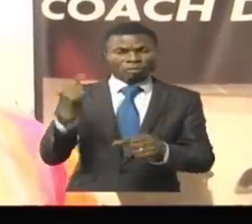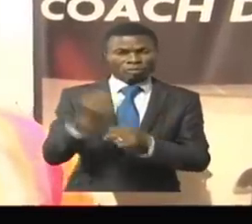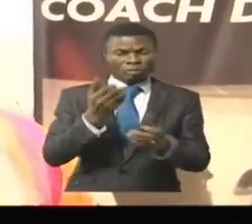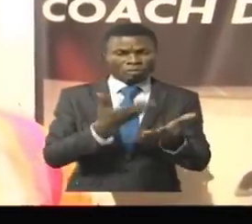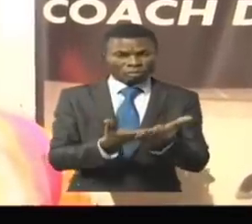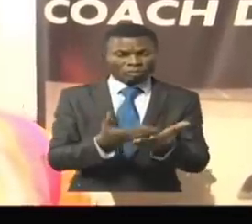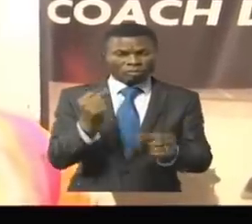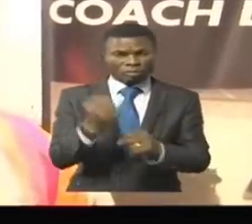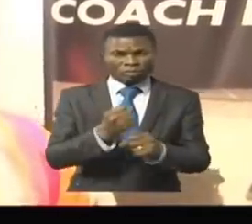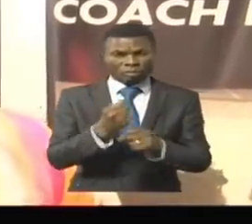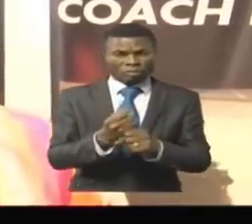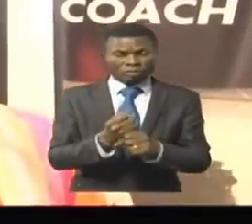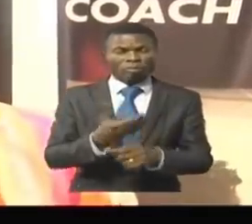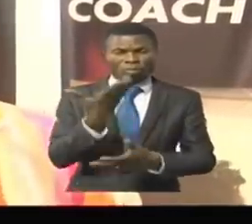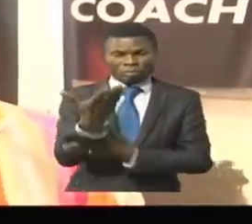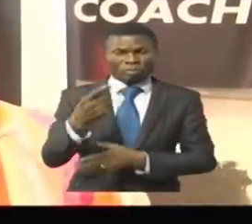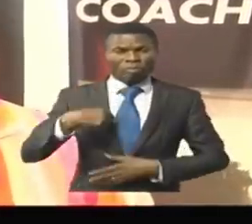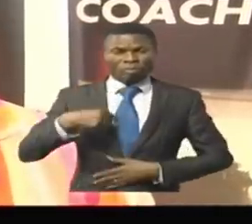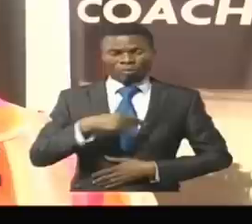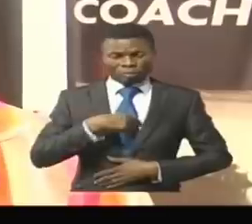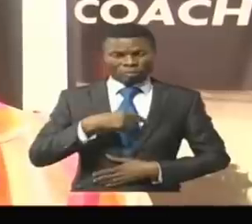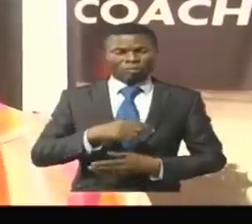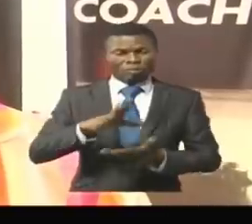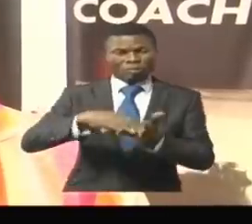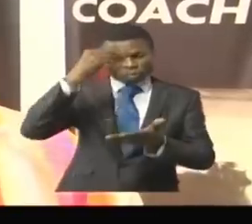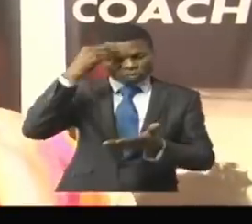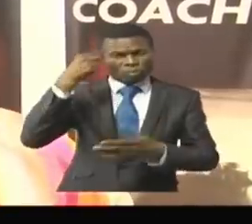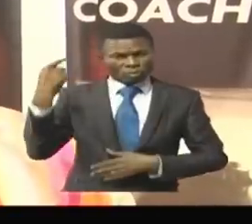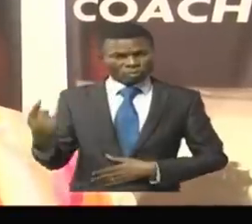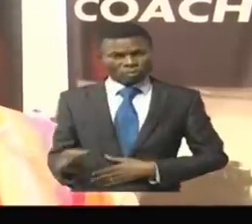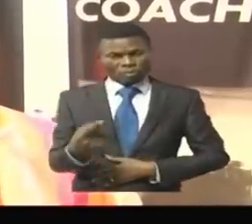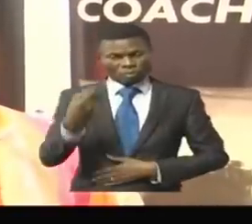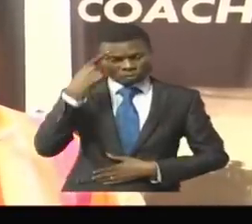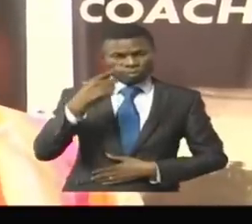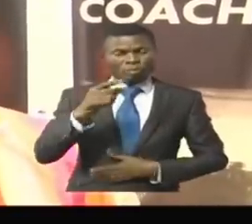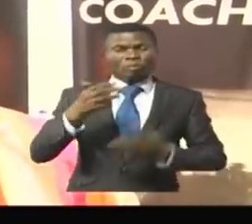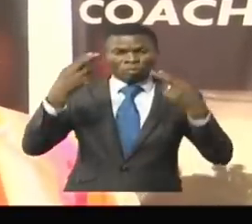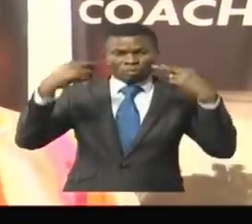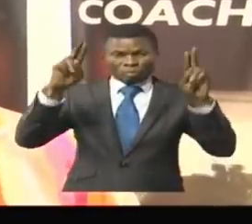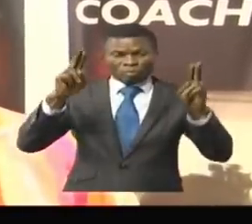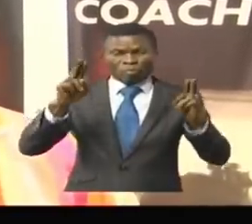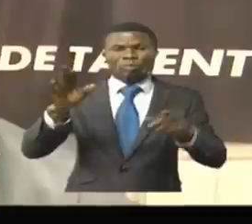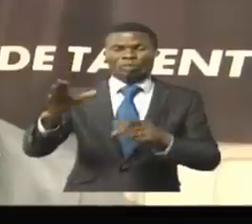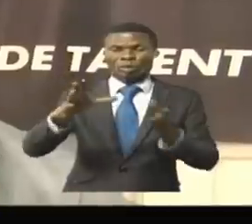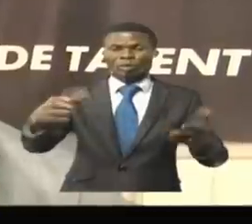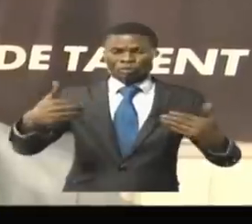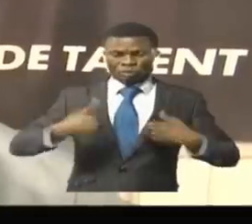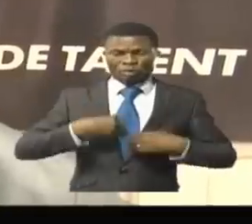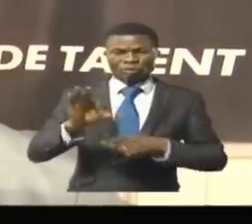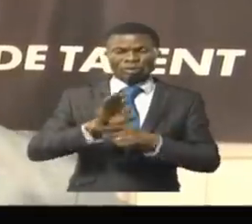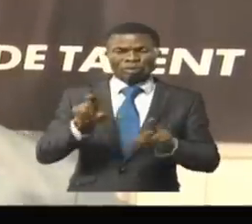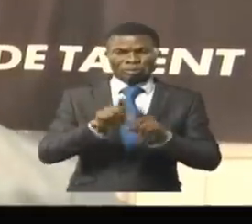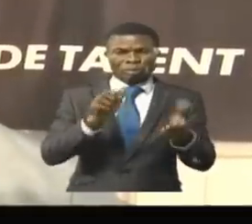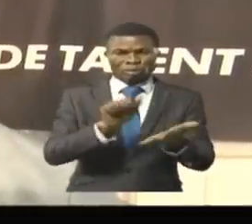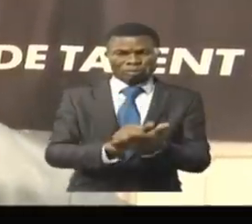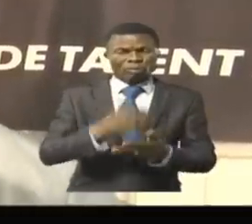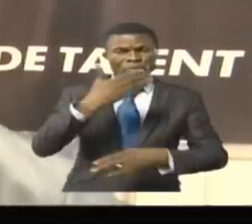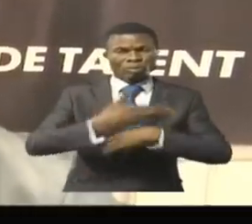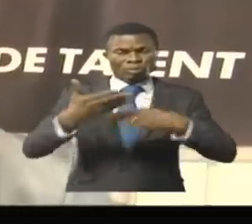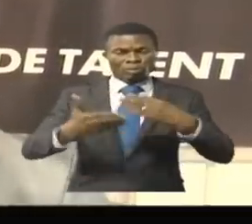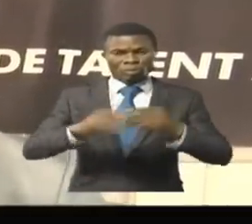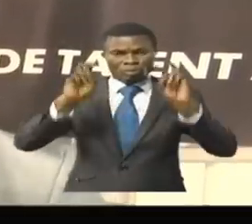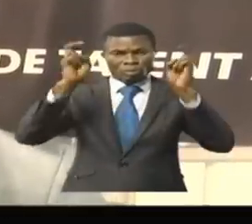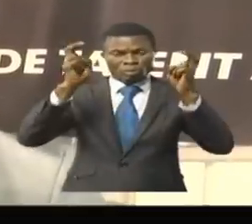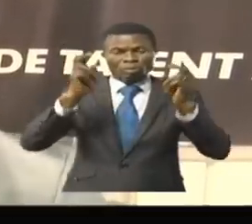un métier où ça nous oblige d'être à la hauteur. Et pour y arriver, il faut ce genre de formation. Comme comment construire son sujet